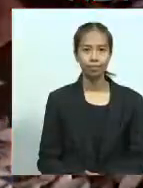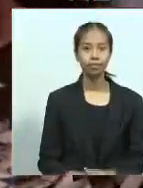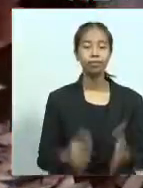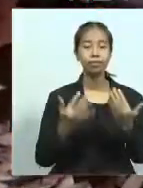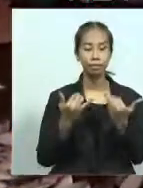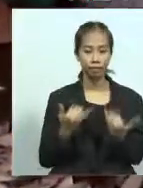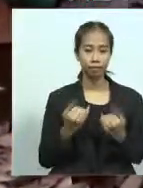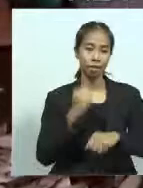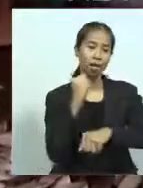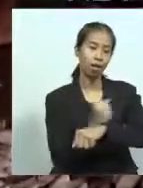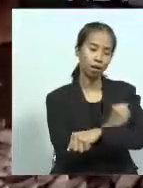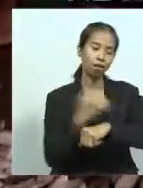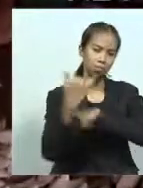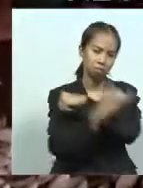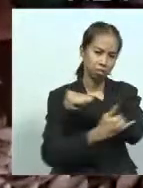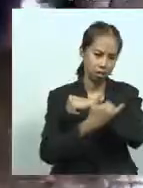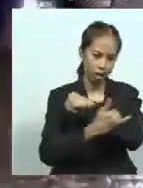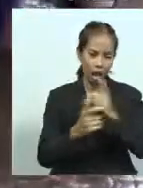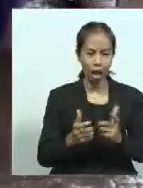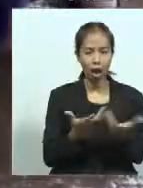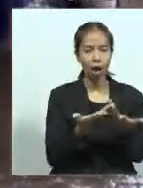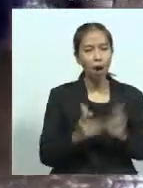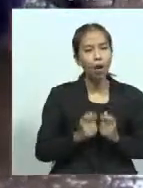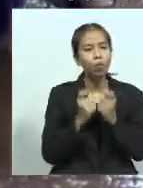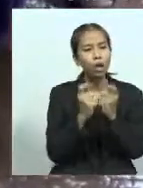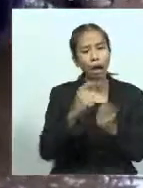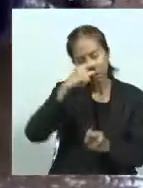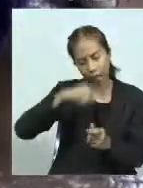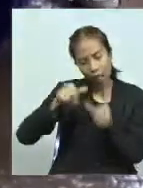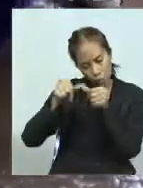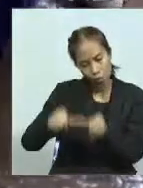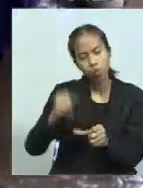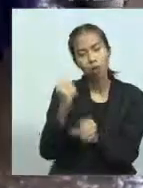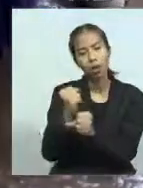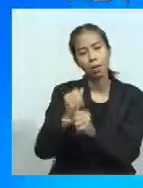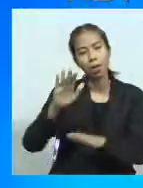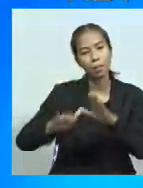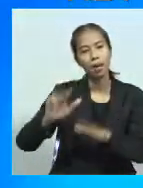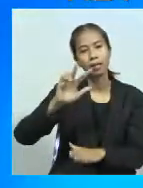จจุบันมีแรงงานต่างด้าวที่ได้รับอนุญาตทำงานอยู่ในประเทศไทยจำนวน